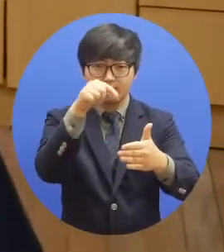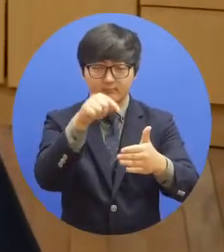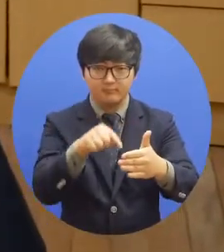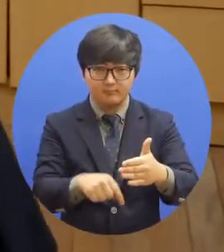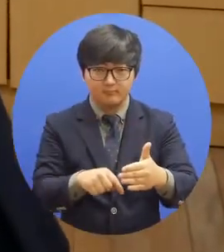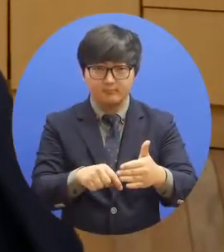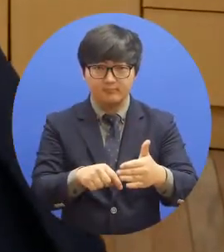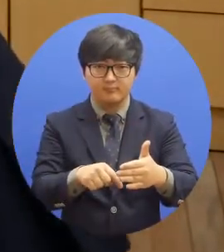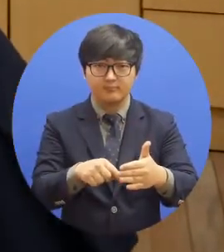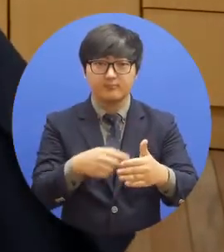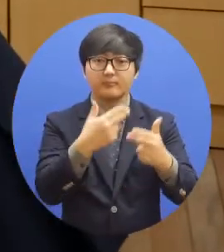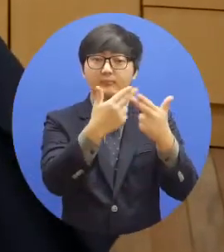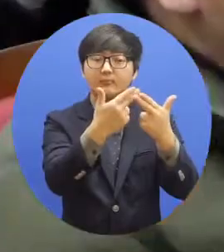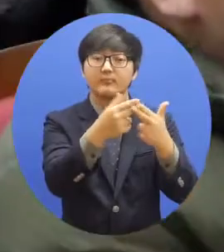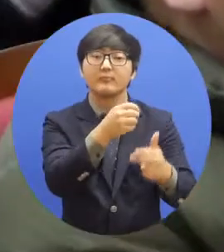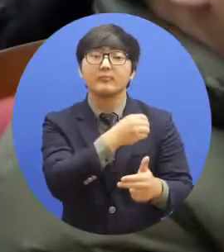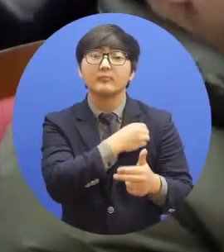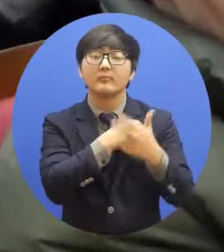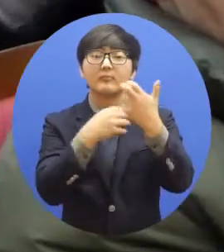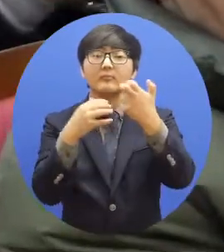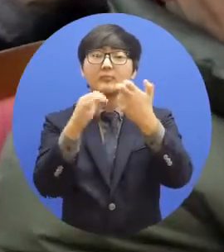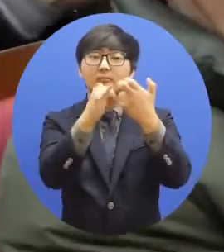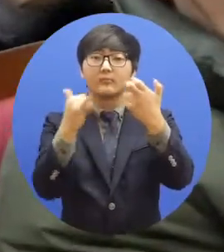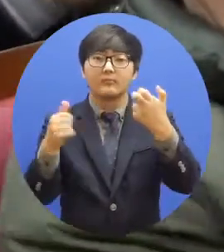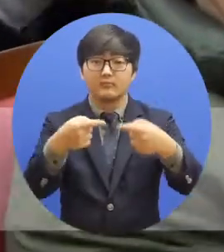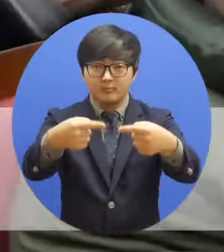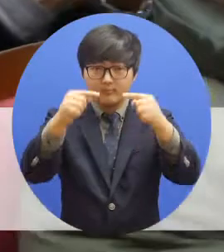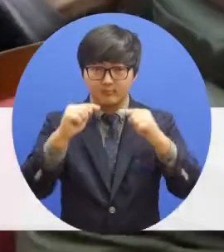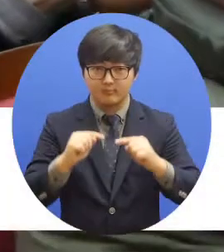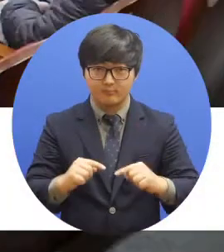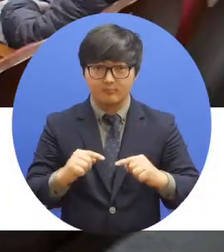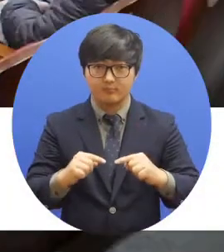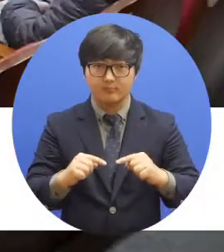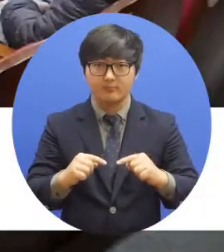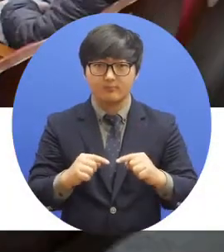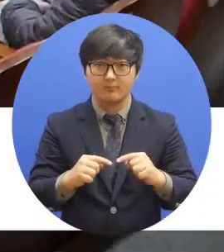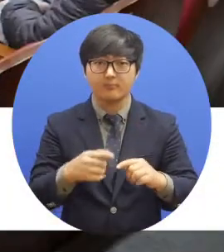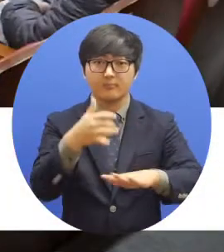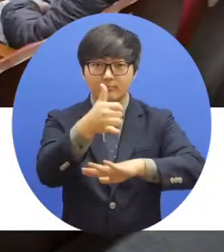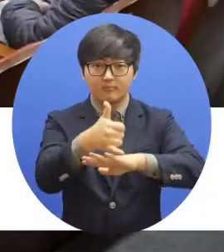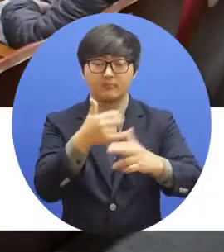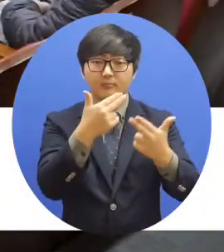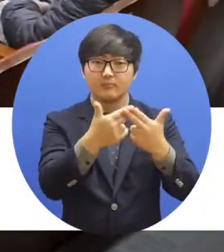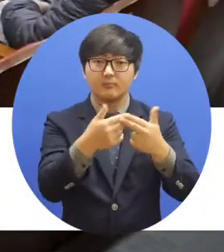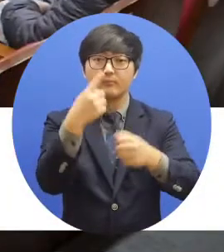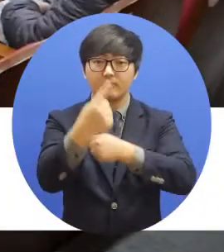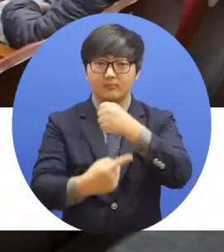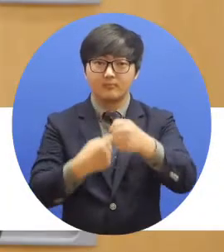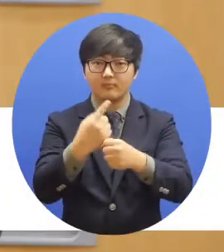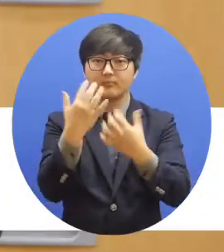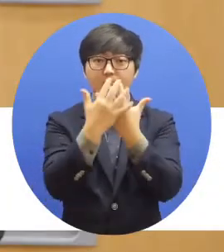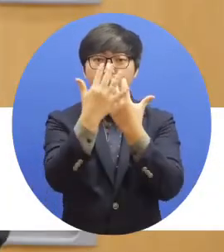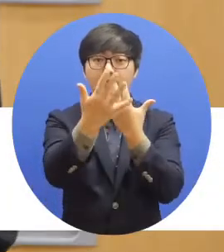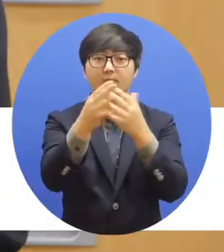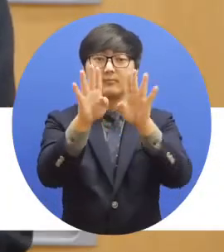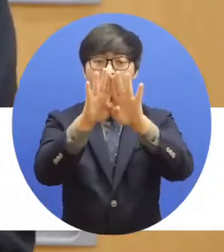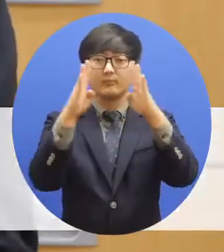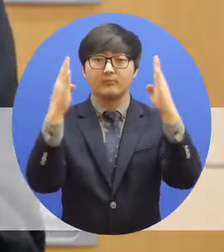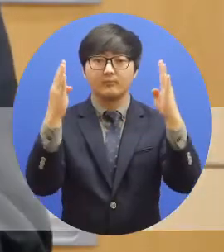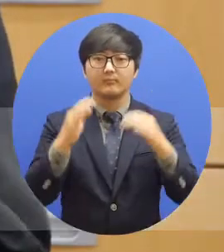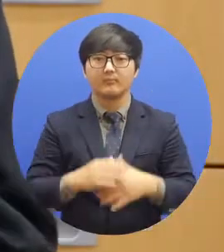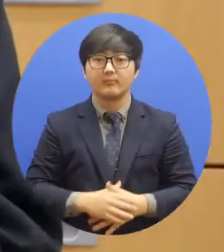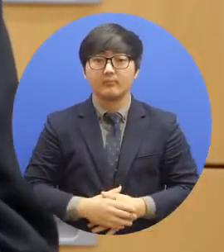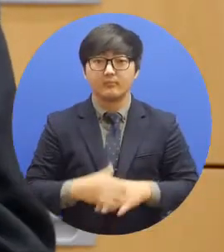농업전시관에서 협의회 회원 70여 명이 참석한 가운데 공주시 귀농인협의회 연시총회가 열렸습니다.